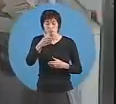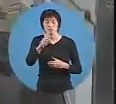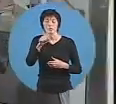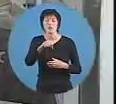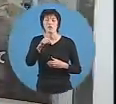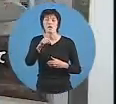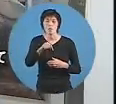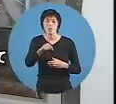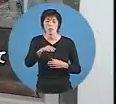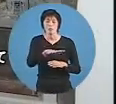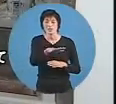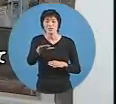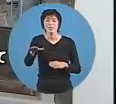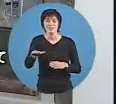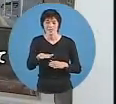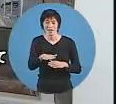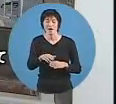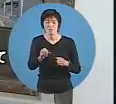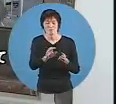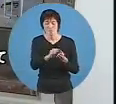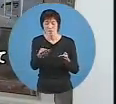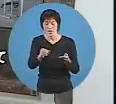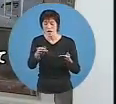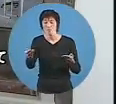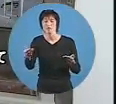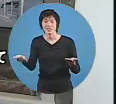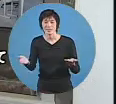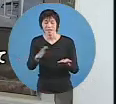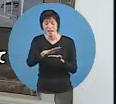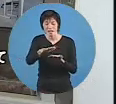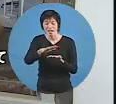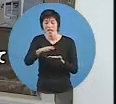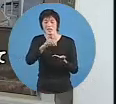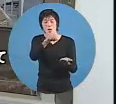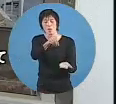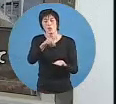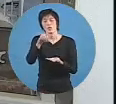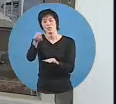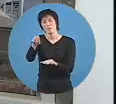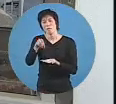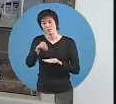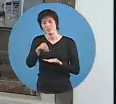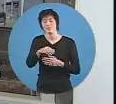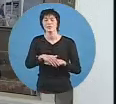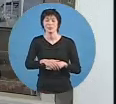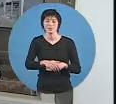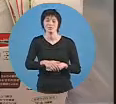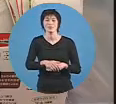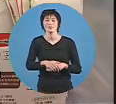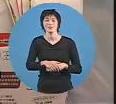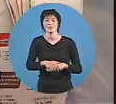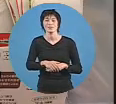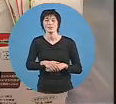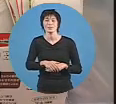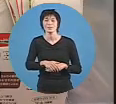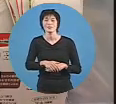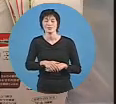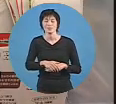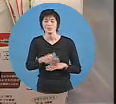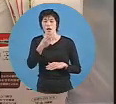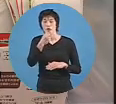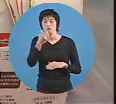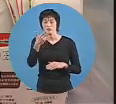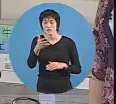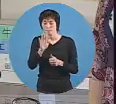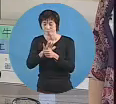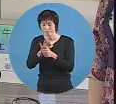ック、皆さんあのきれいに洗って破いて持ってきていただいてますの。それとあの福祉の